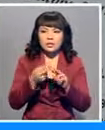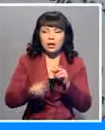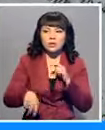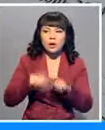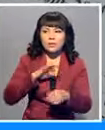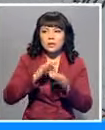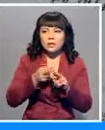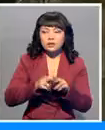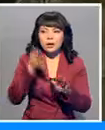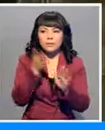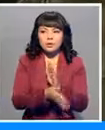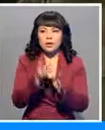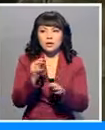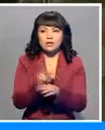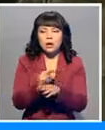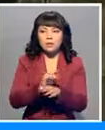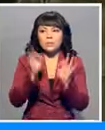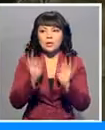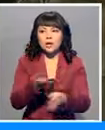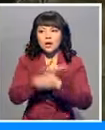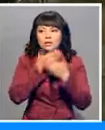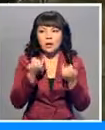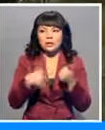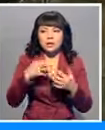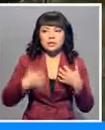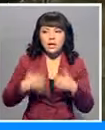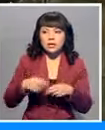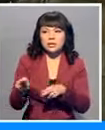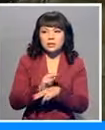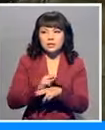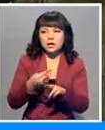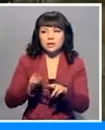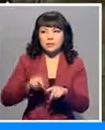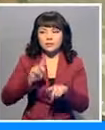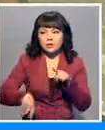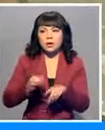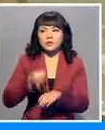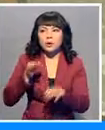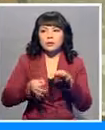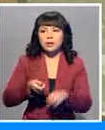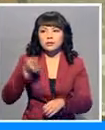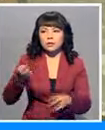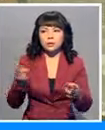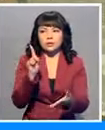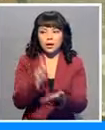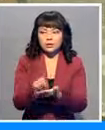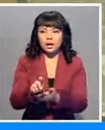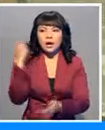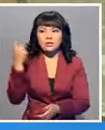жоғарыға жалаң есеп берілді. Енді осындай бейберекетсіздіктен кейін пәтер иелерінің сотқа жүгінуден басқа амалы